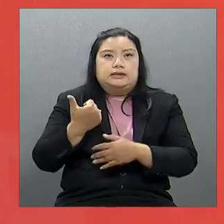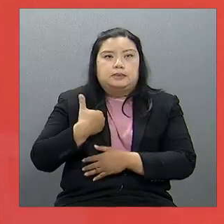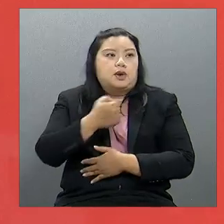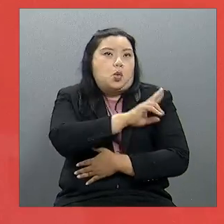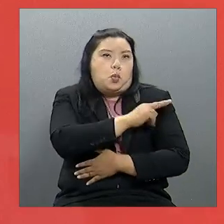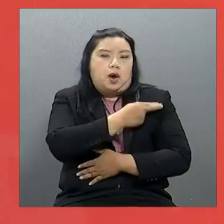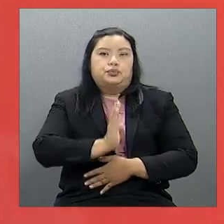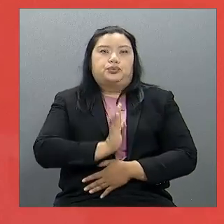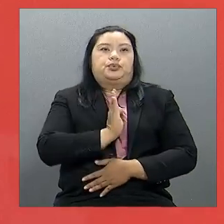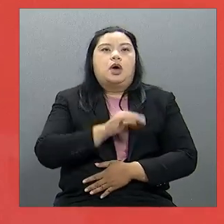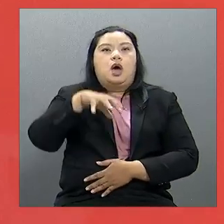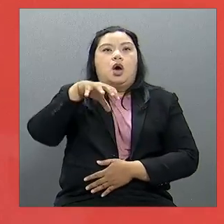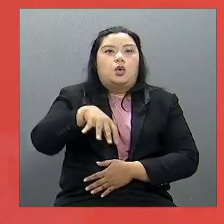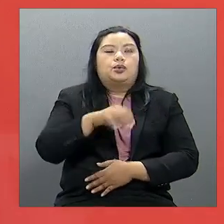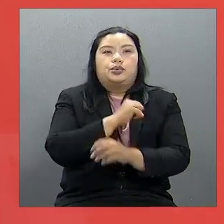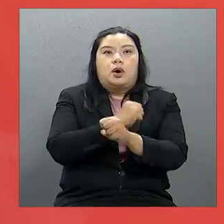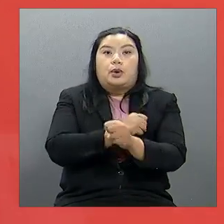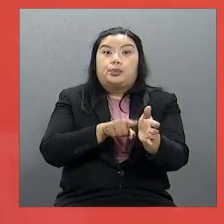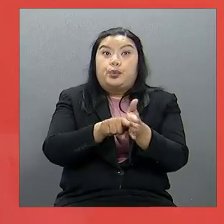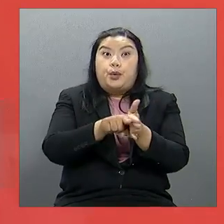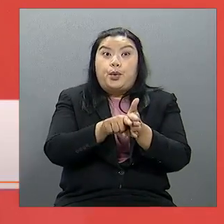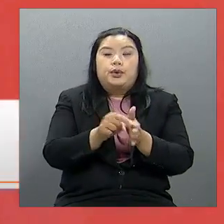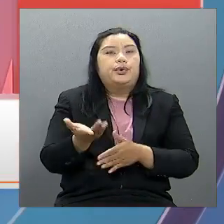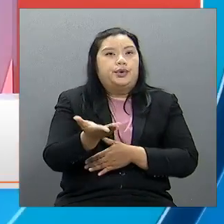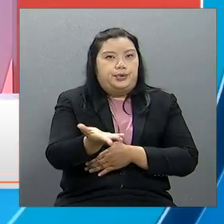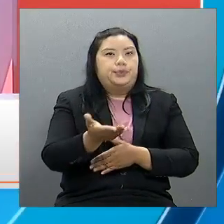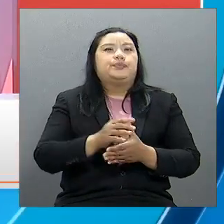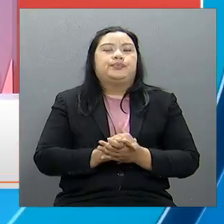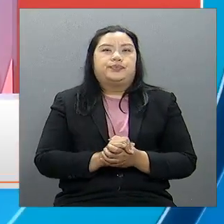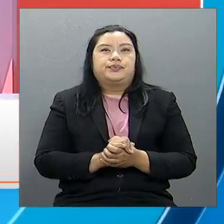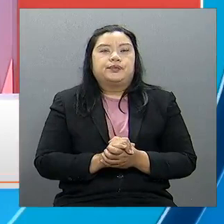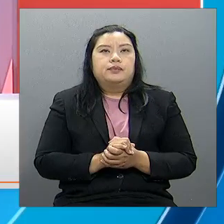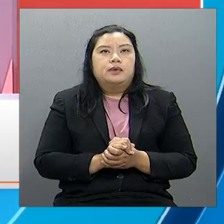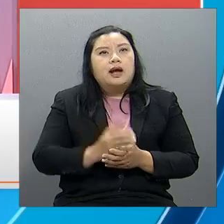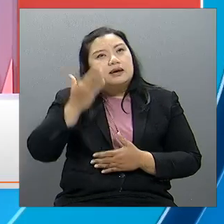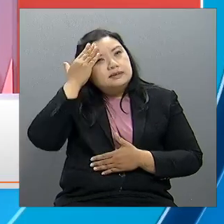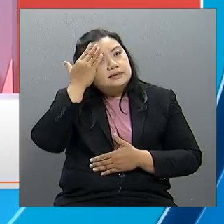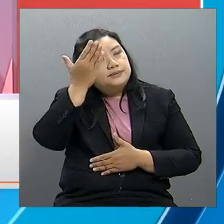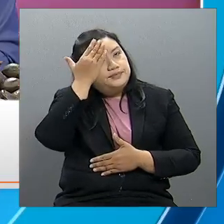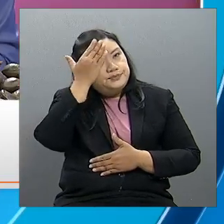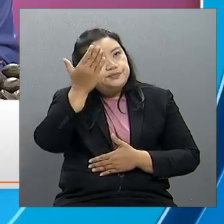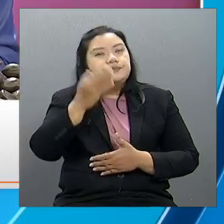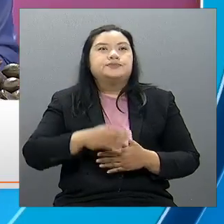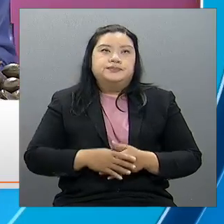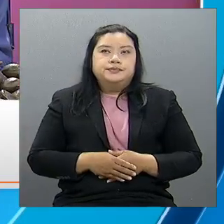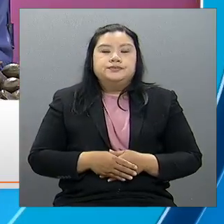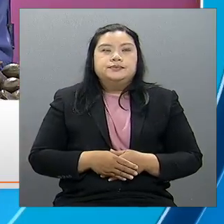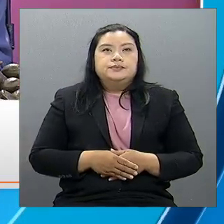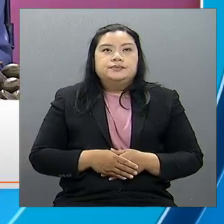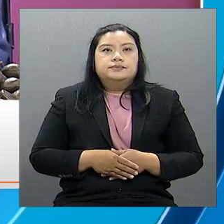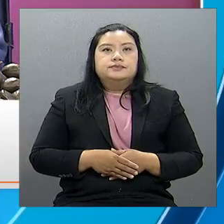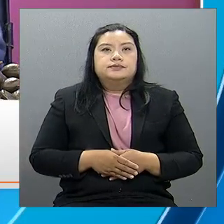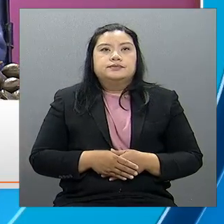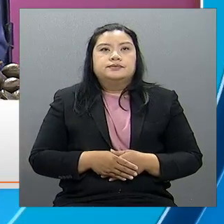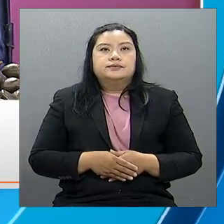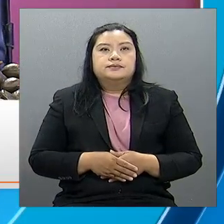คอยู่ในสายกับเรานะครับคุณหมอสวัสดีครับ สวัสดีครับ ครับคุณหมอครับต้องถามก่อนเลยครับจริงๆแล้วไม่น่